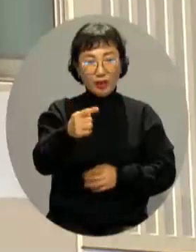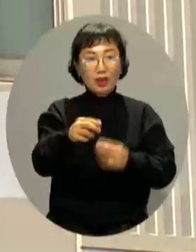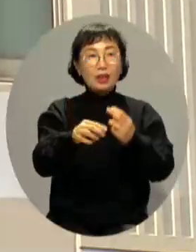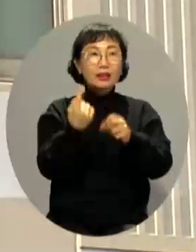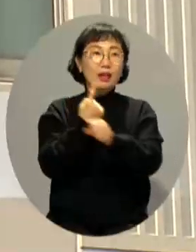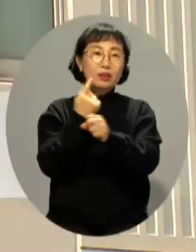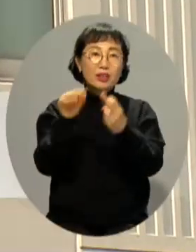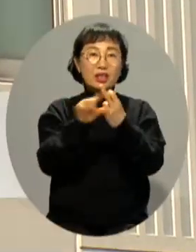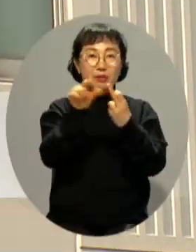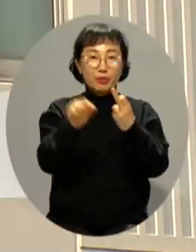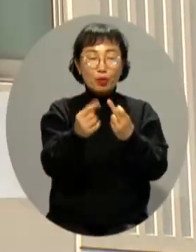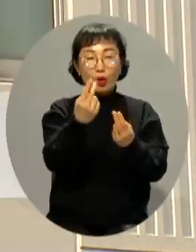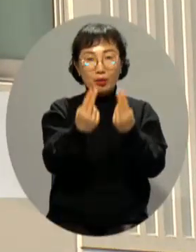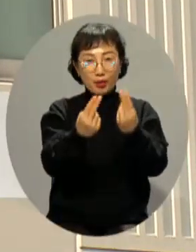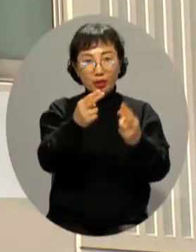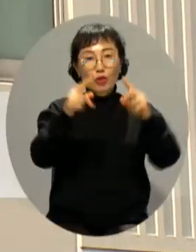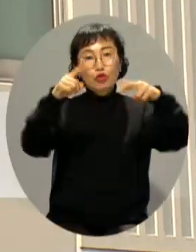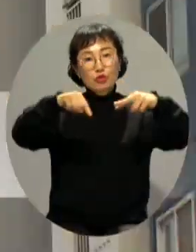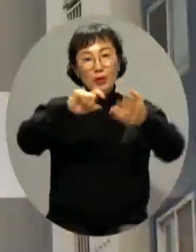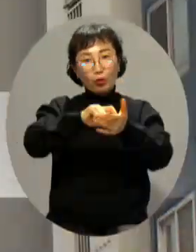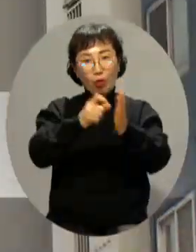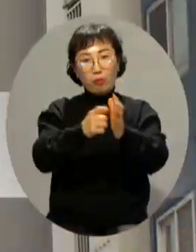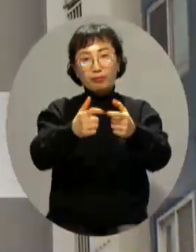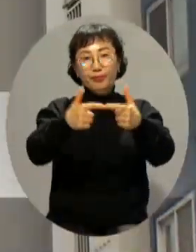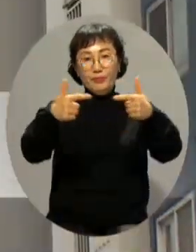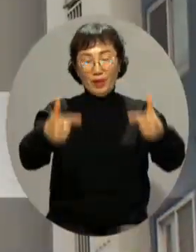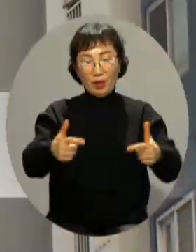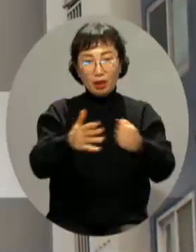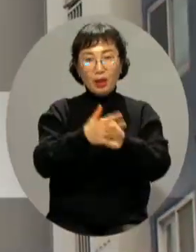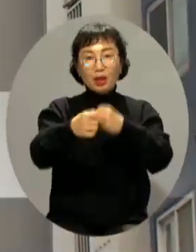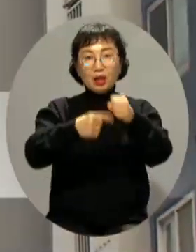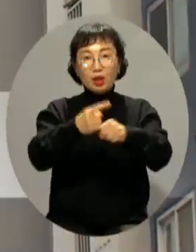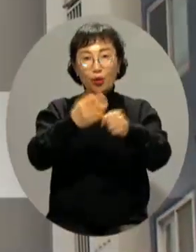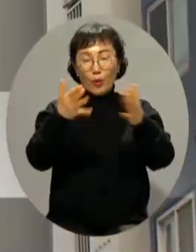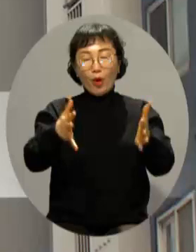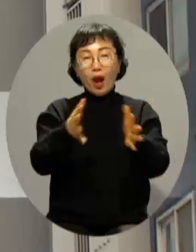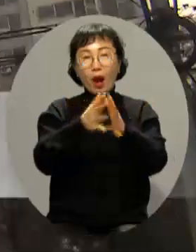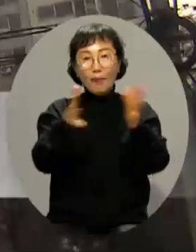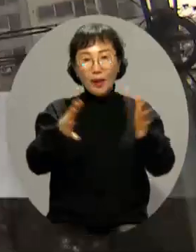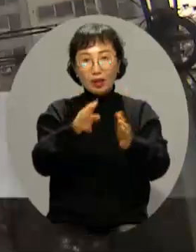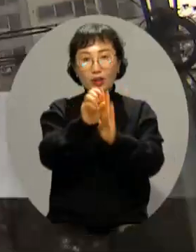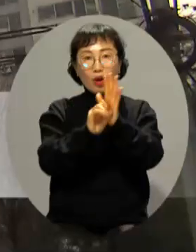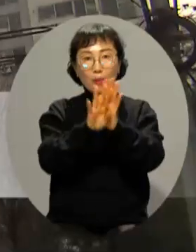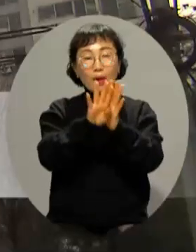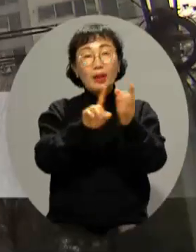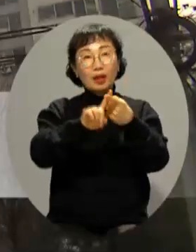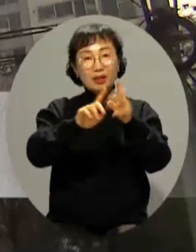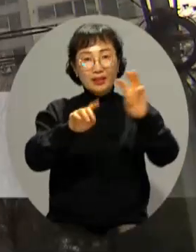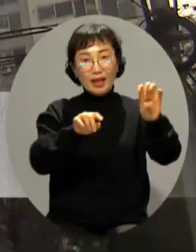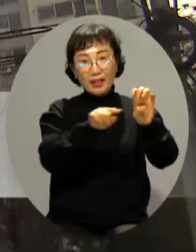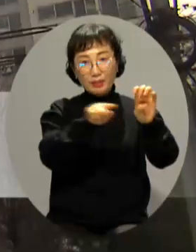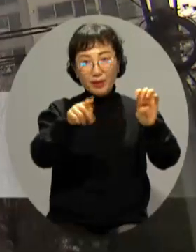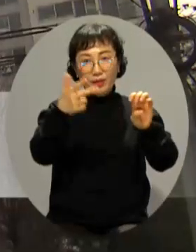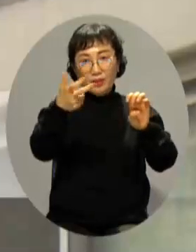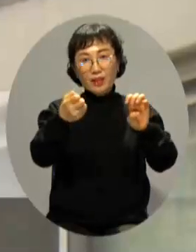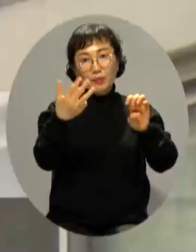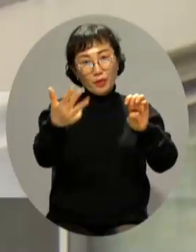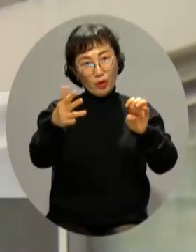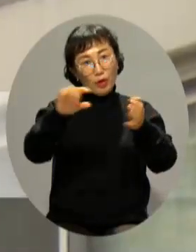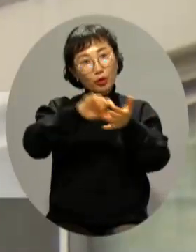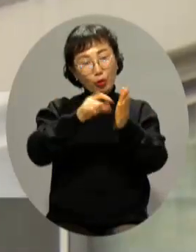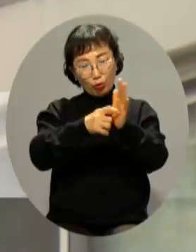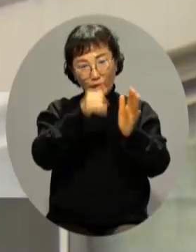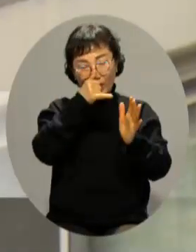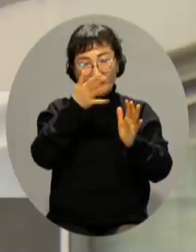예순 7건에 비해 2배 가까이 늘었습니다 최근 1년 사이 아파트 경매 건수는 마흔권에서 이른 8건 사이였지만